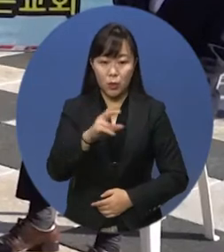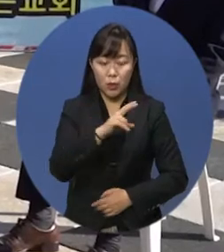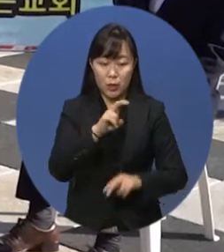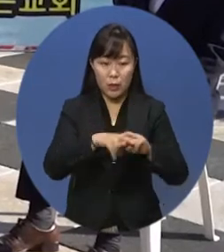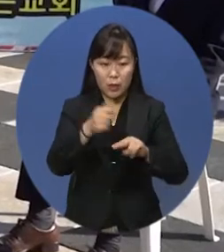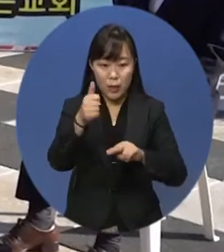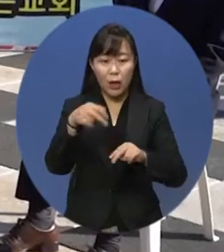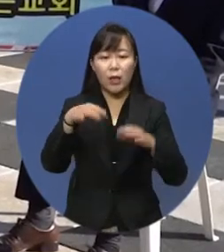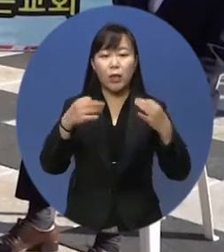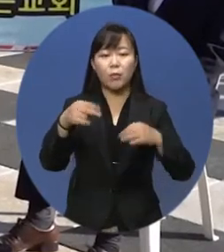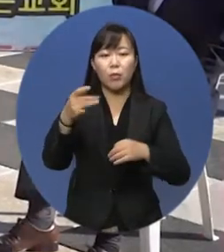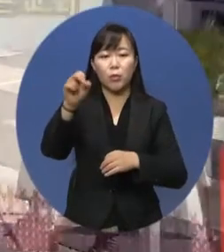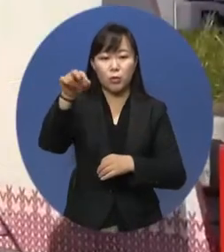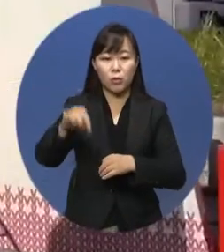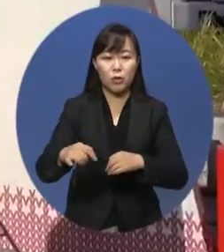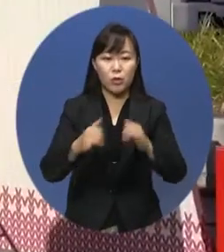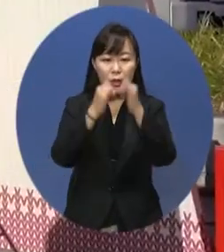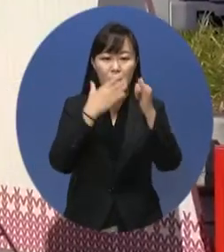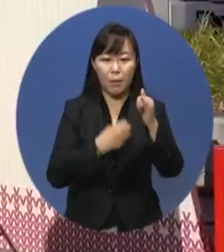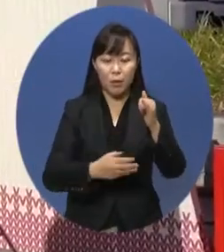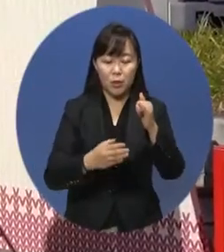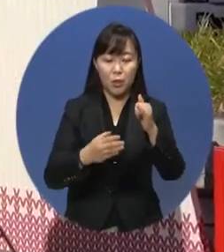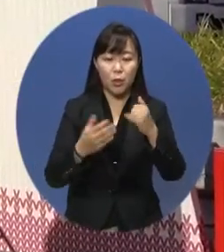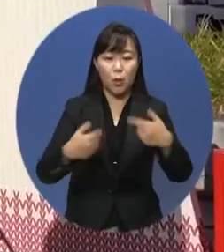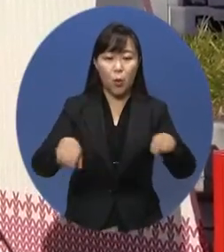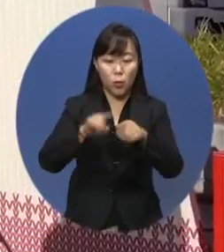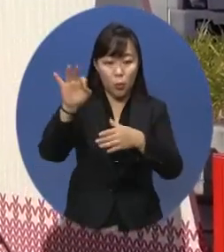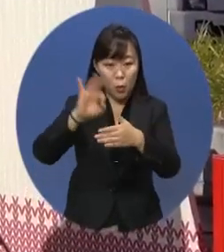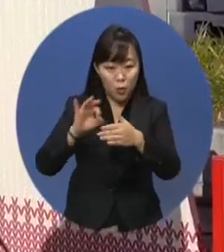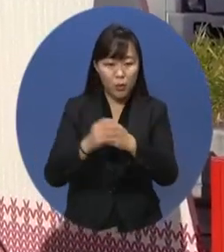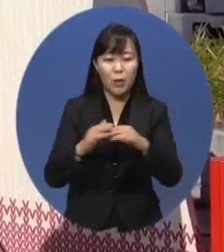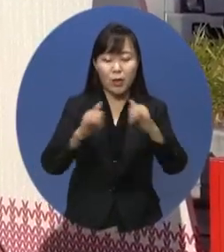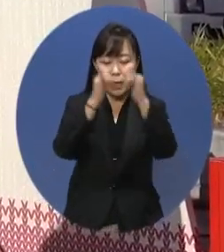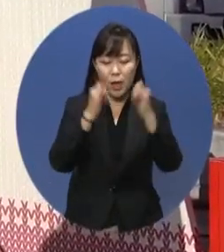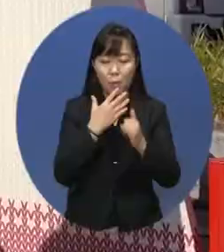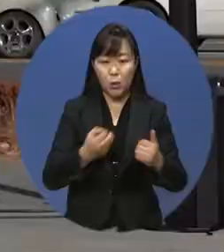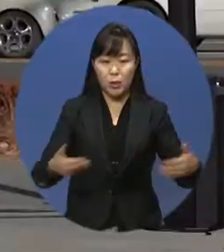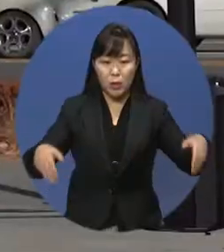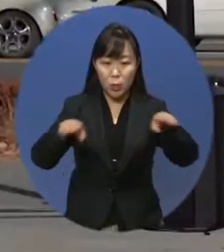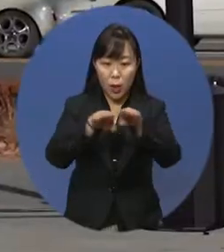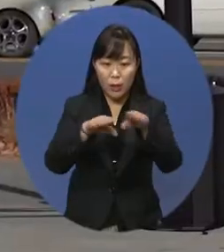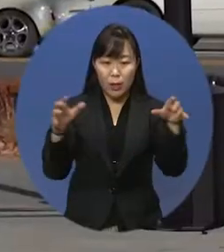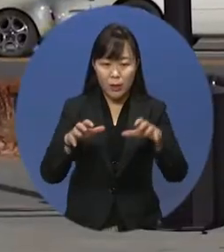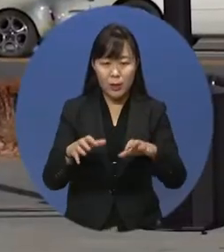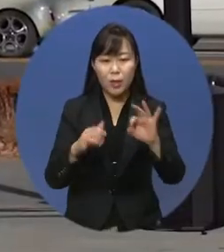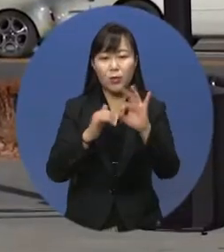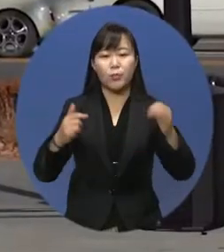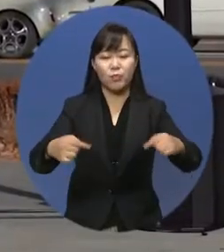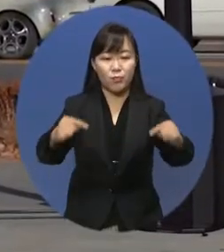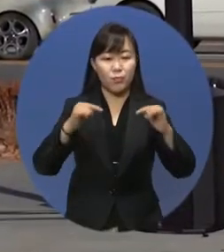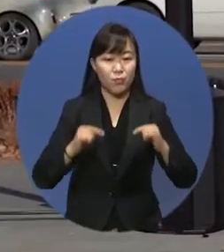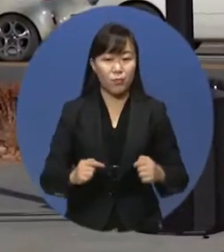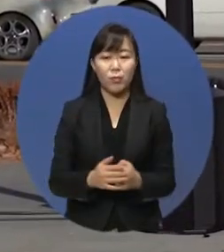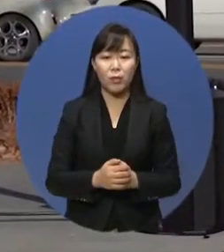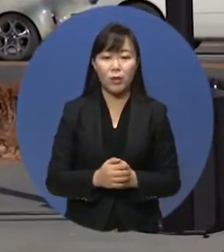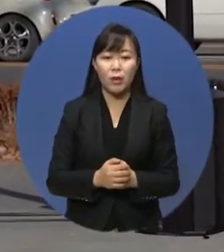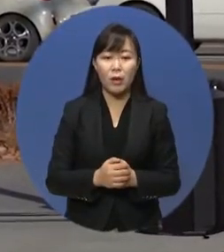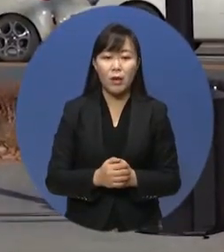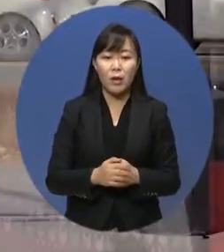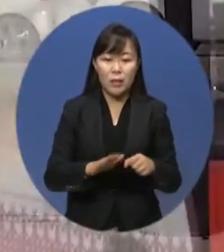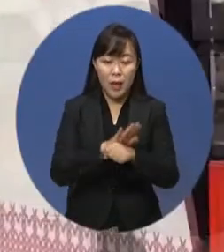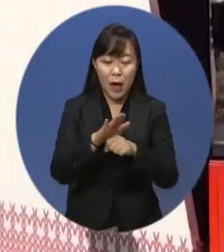김동수 전북사회복지공동모금회장, 사회복지기관 단체 등 10여 명이 참석했습니다. 사랑의 열매